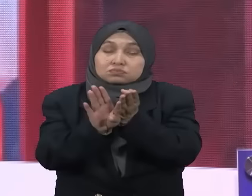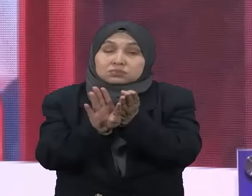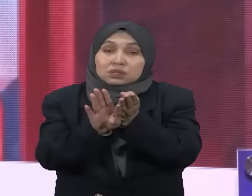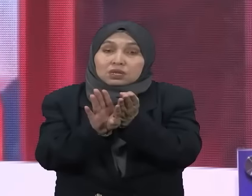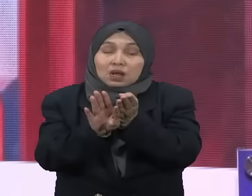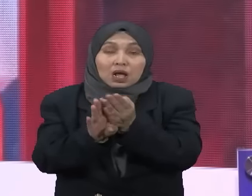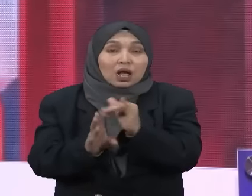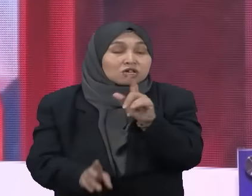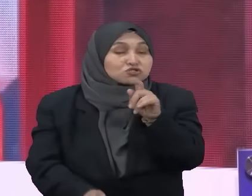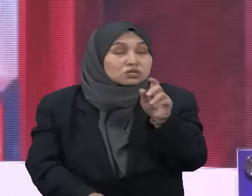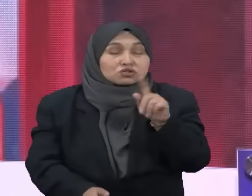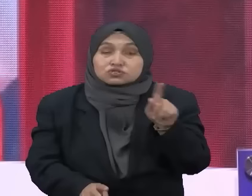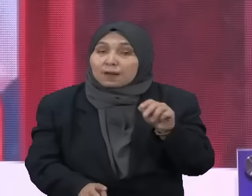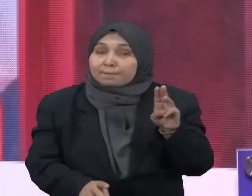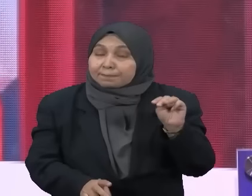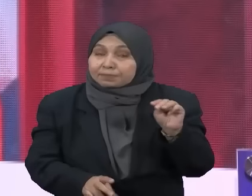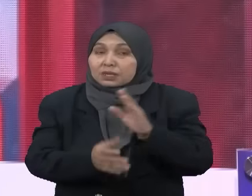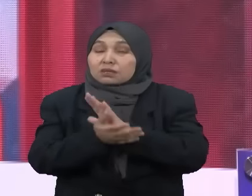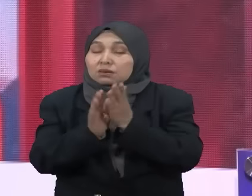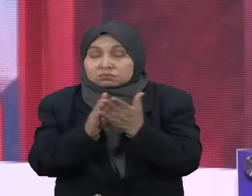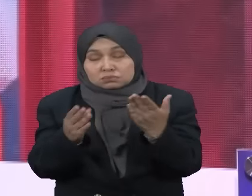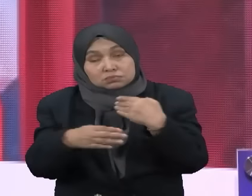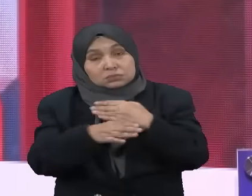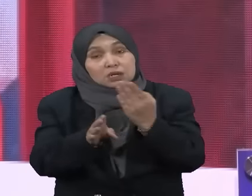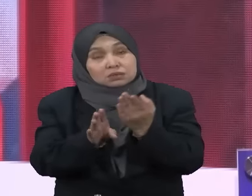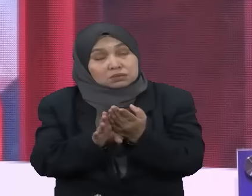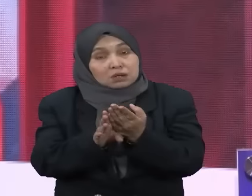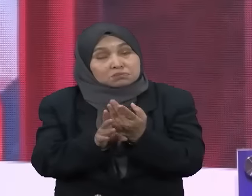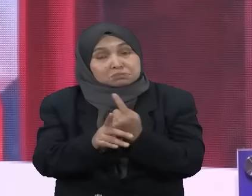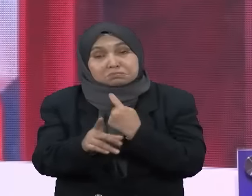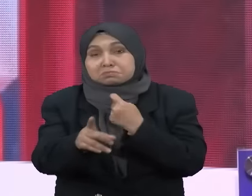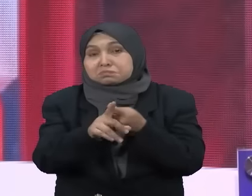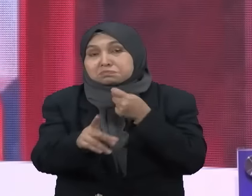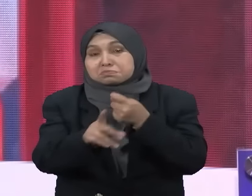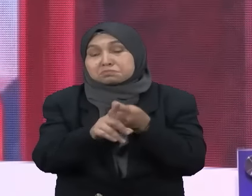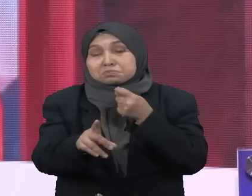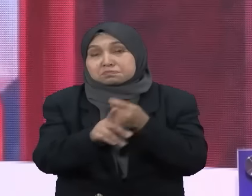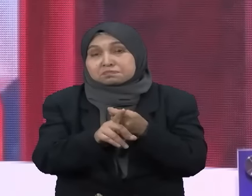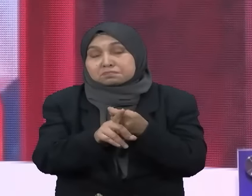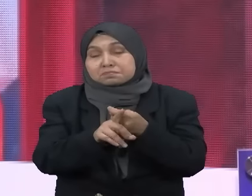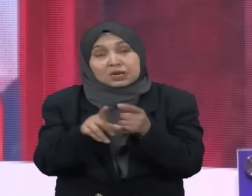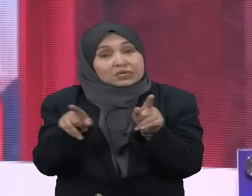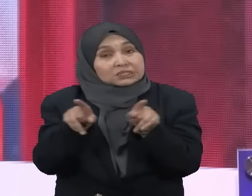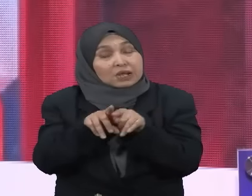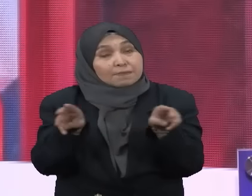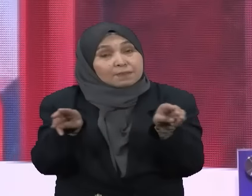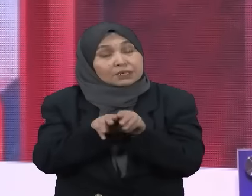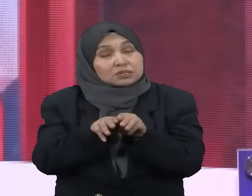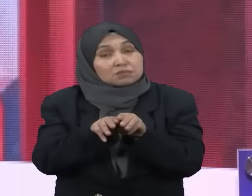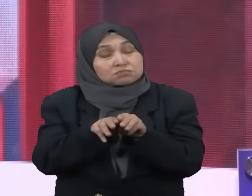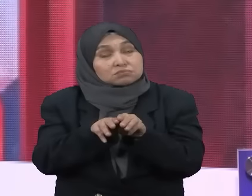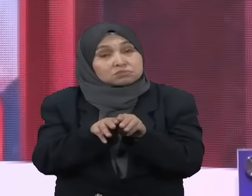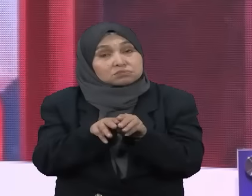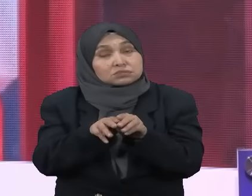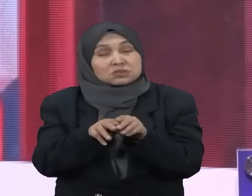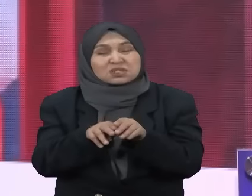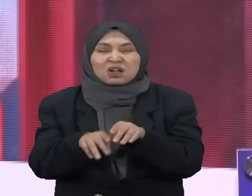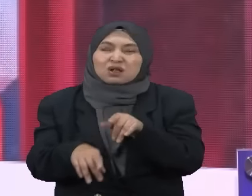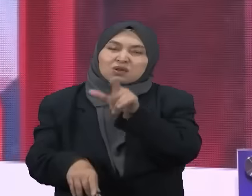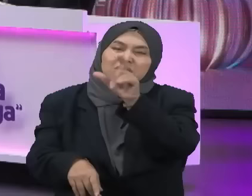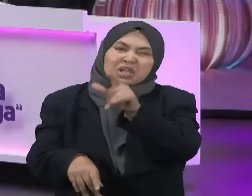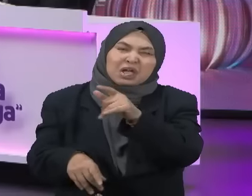istihza. Ia berbentuk kita kata ejekan. Ya? Macam seolah-olahnya mereka mengatakan diorang ni